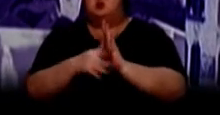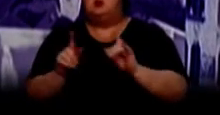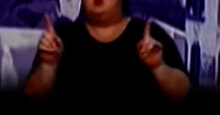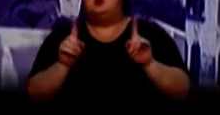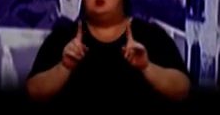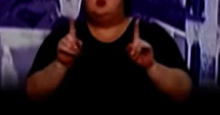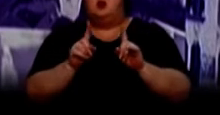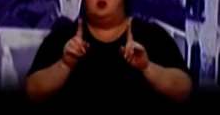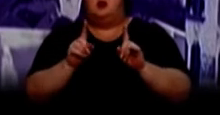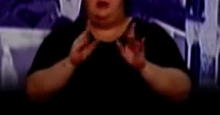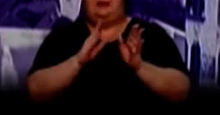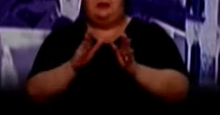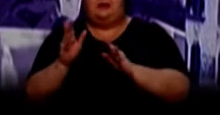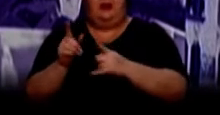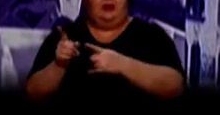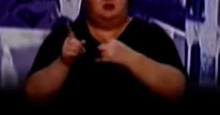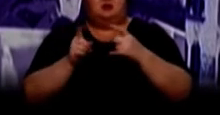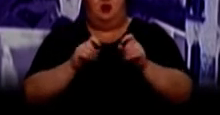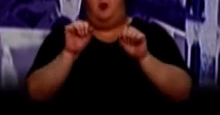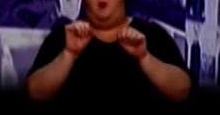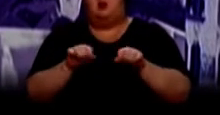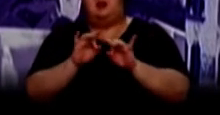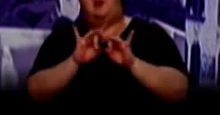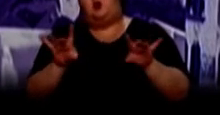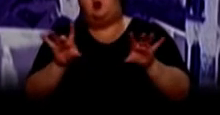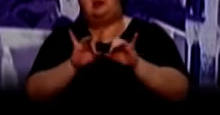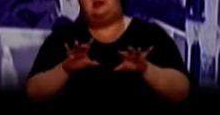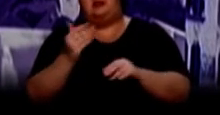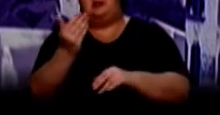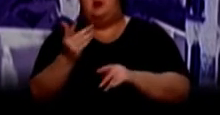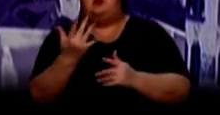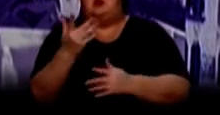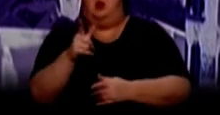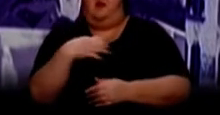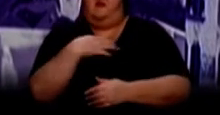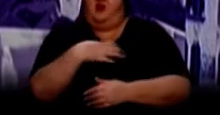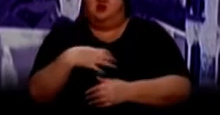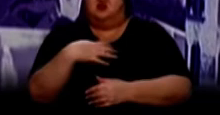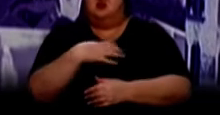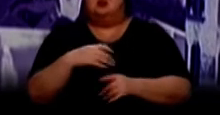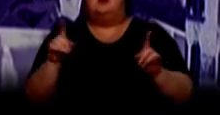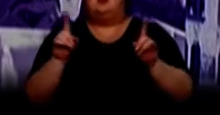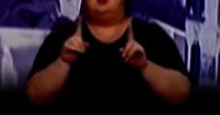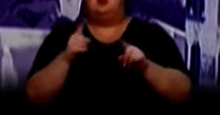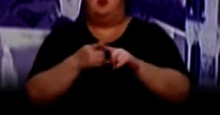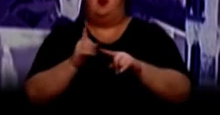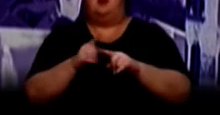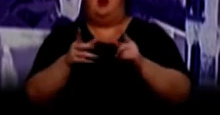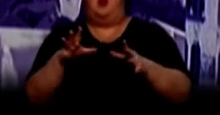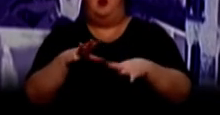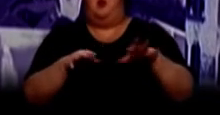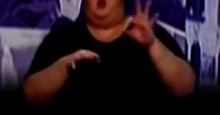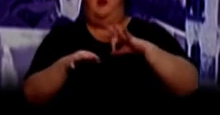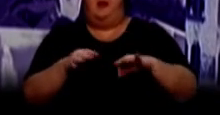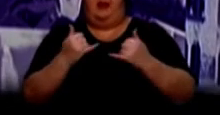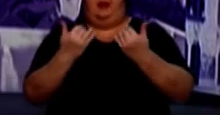і не тільки заохочувати, а можливо роз'яснити їм, наскільки це важливо, щоб це якби було вигідно для них